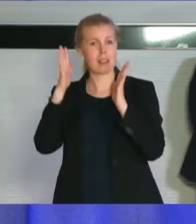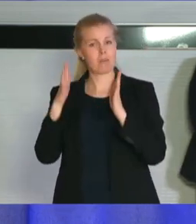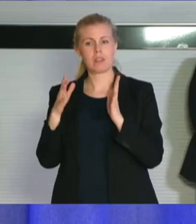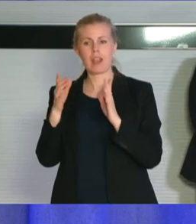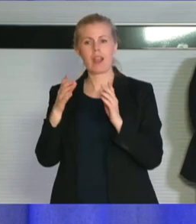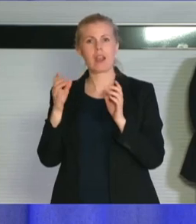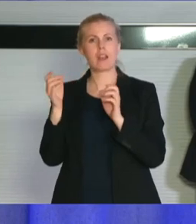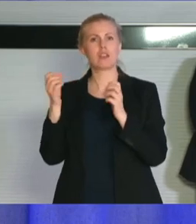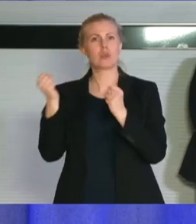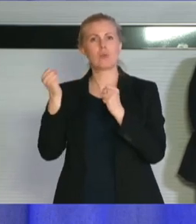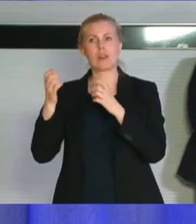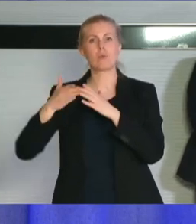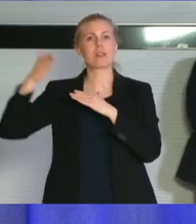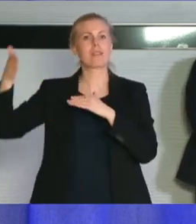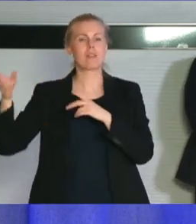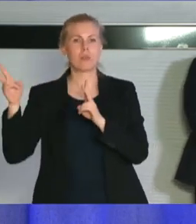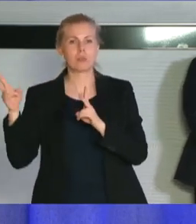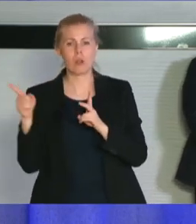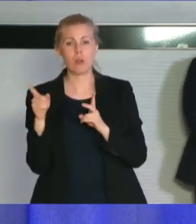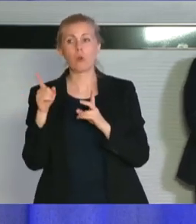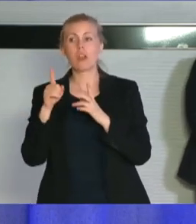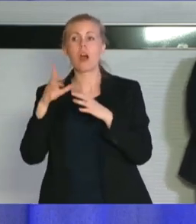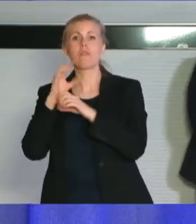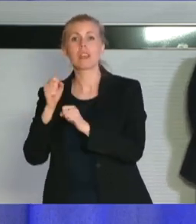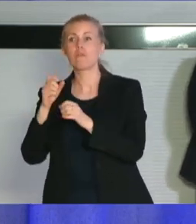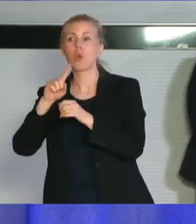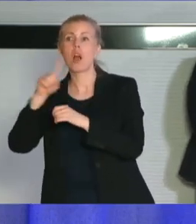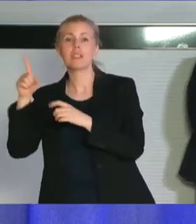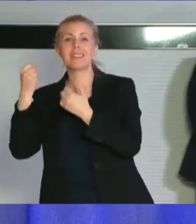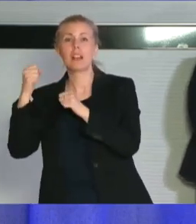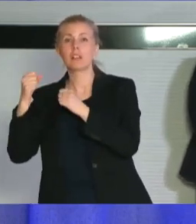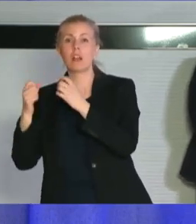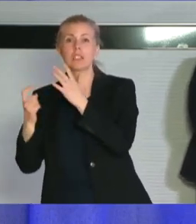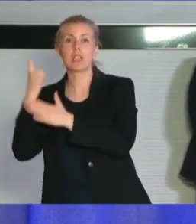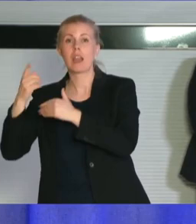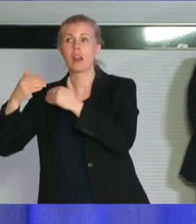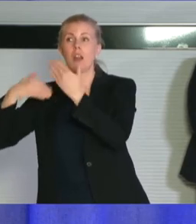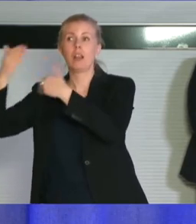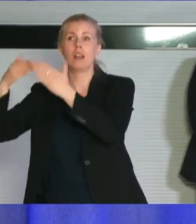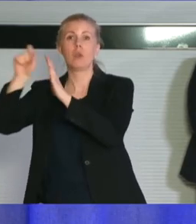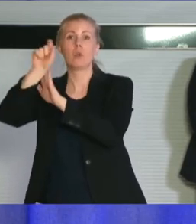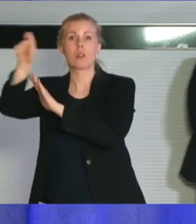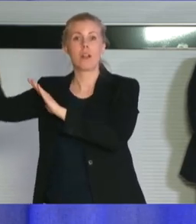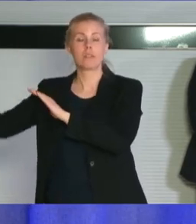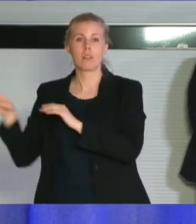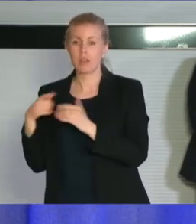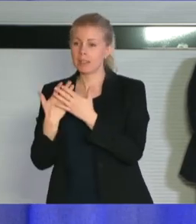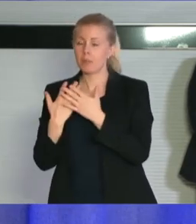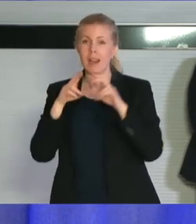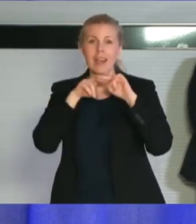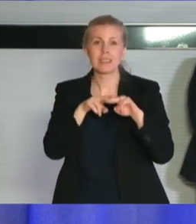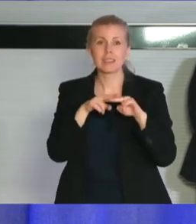og det er avhengig av hvor lang tid tiltak andre steder kommer til å pågå. For eksempel begrensninger på reisevirksomhet